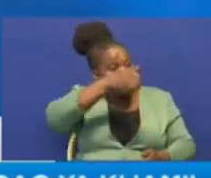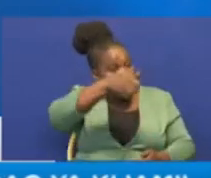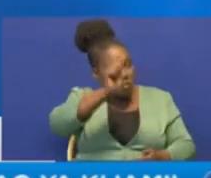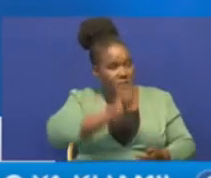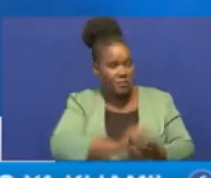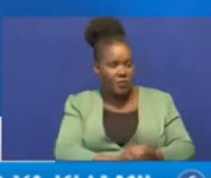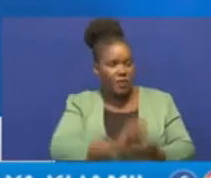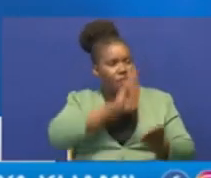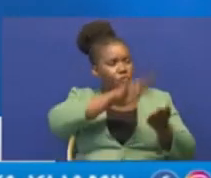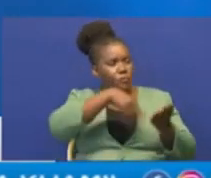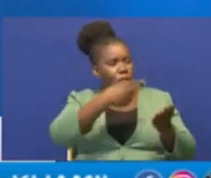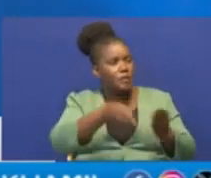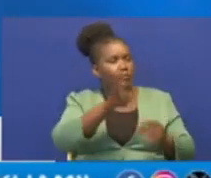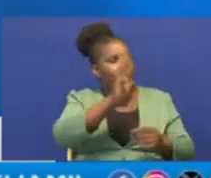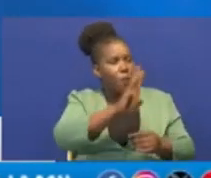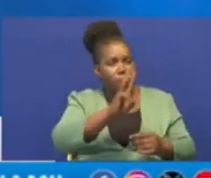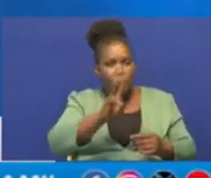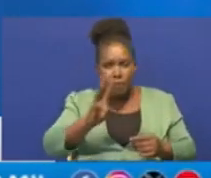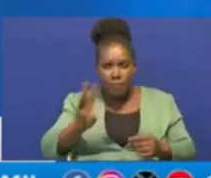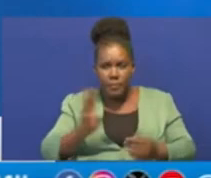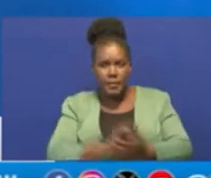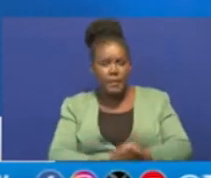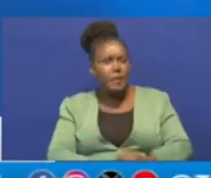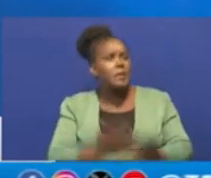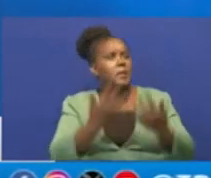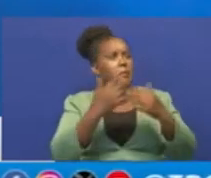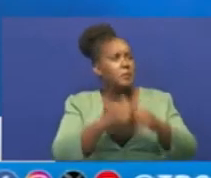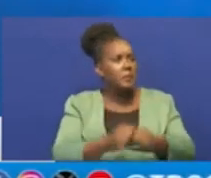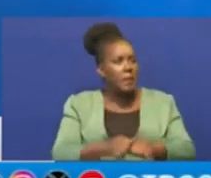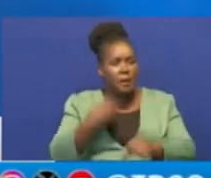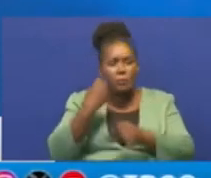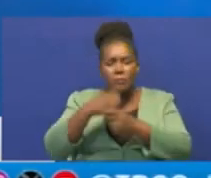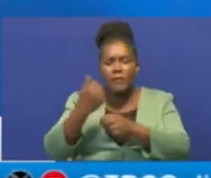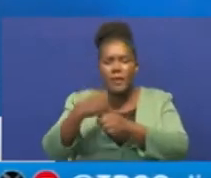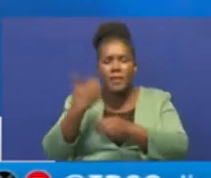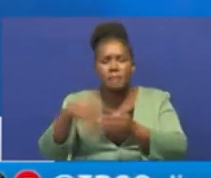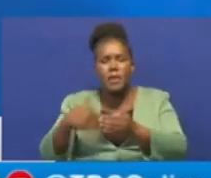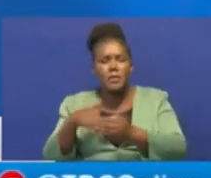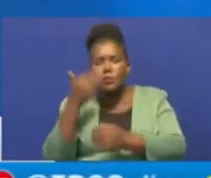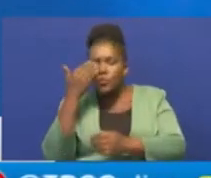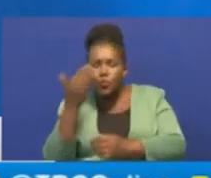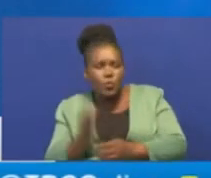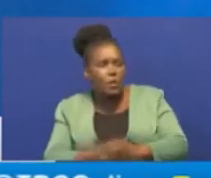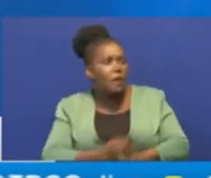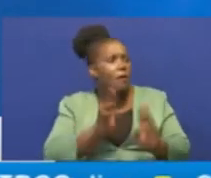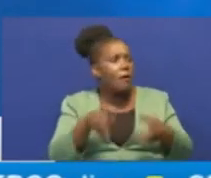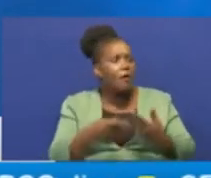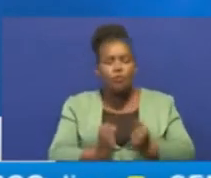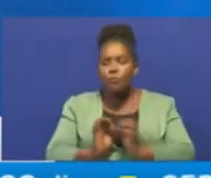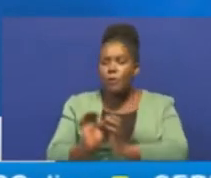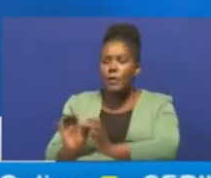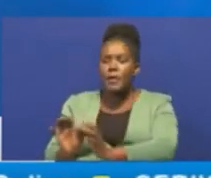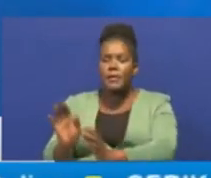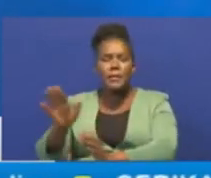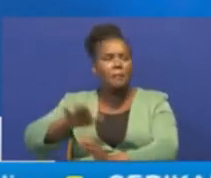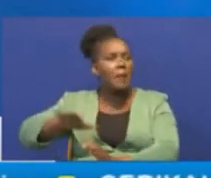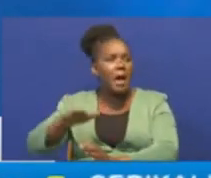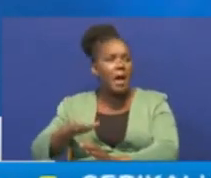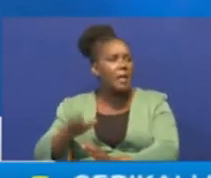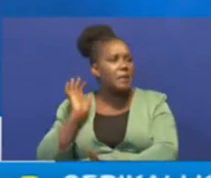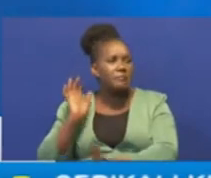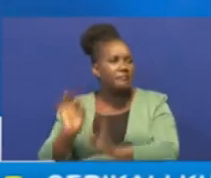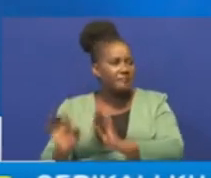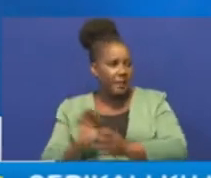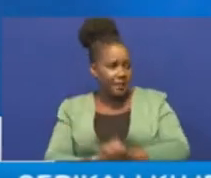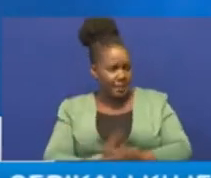nilikimbilia mabiashara nisiyojua, kama alivyosema Kevin, nimeenda kuwekeza kumbe watu kesho ofisi imehama, nimerudi sijakuta ofisi. Kwa hiyo kaa angalia ni wapi ulikosea.